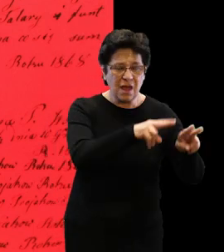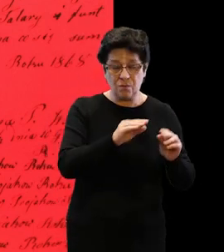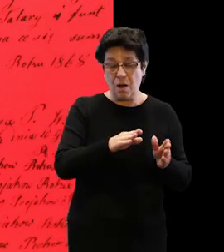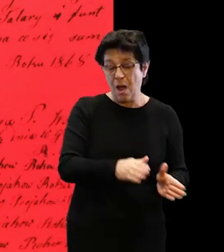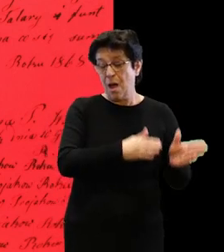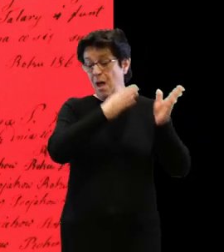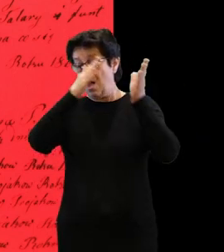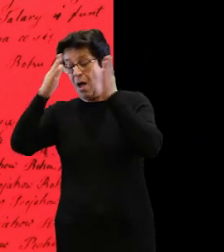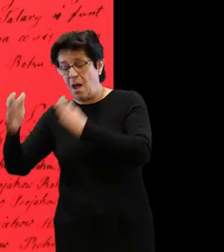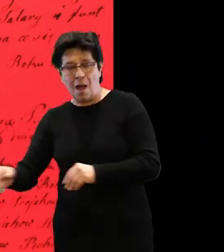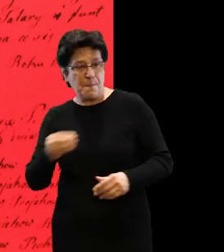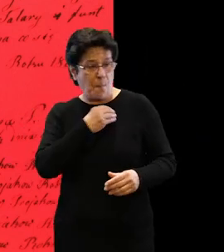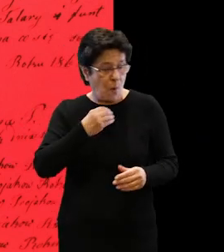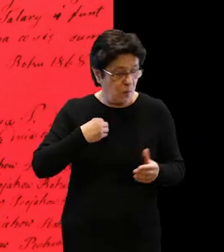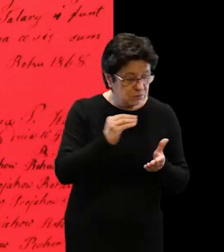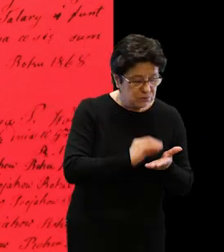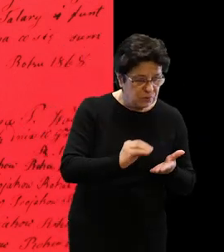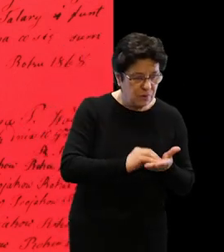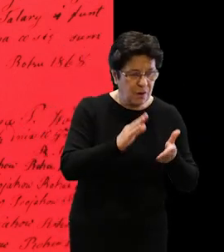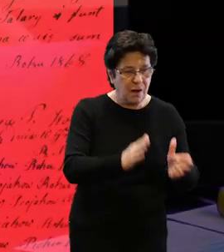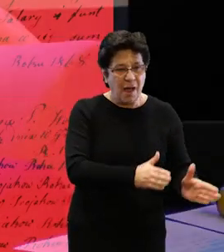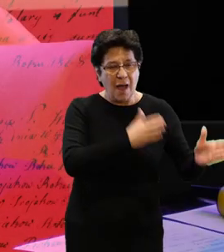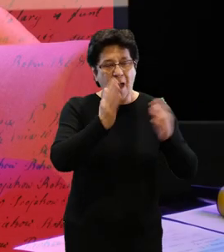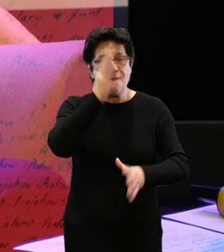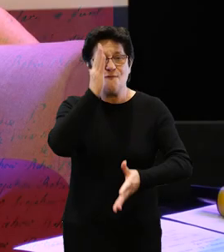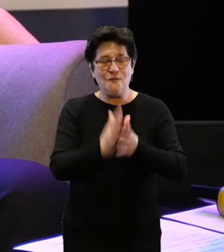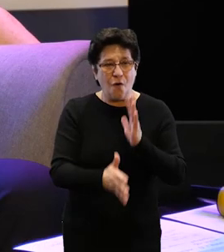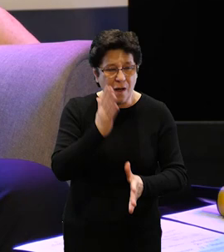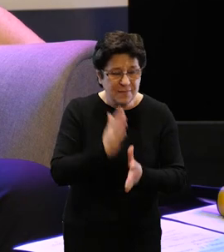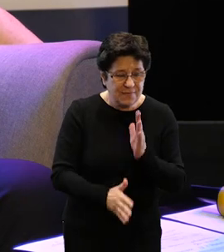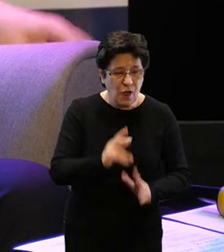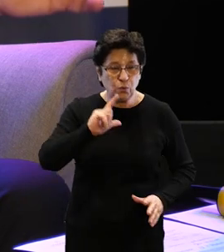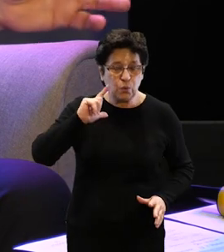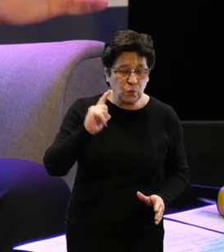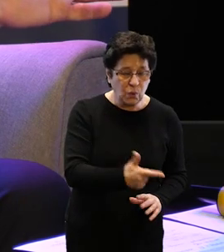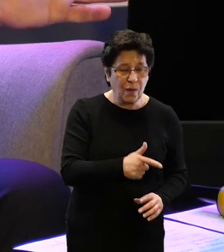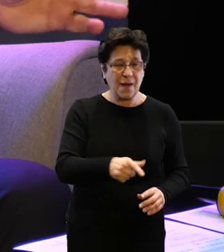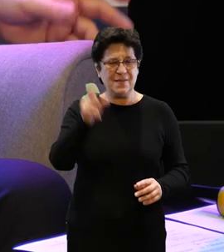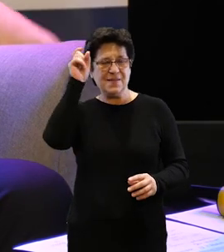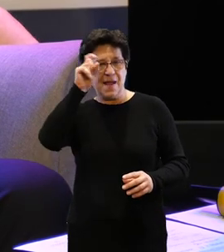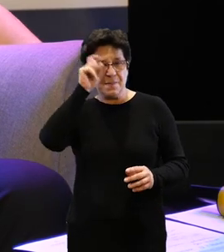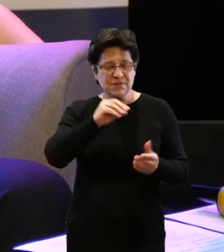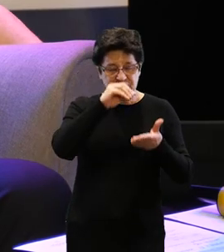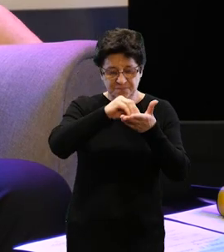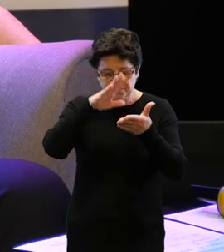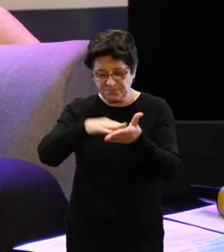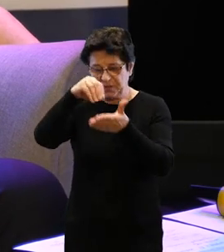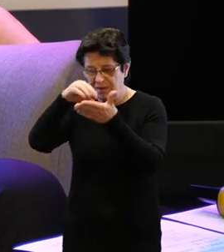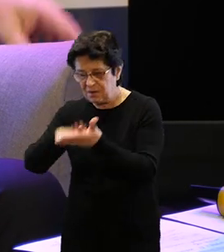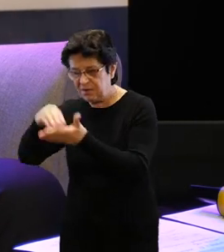polskim przychodzi I wojna światowa znowu mamy parę lat wpisu w języku niemieckim Jeżeli oczywiście szkoła